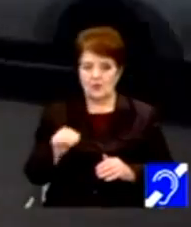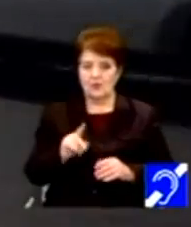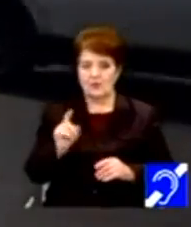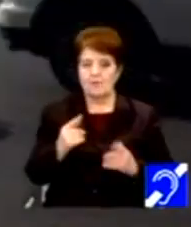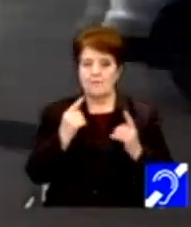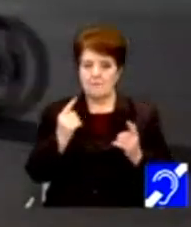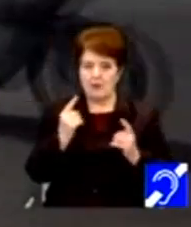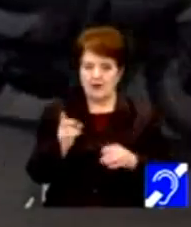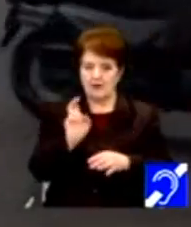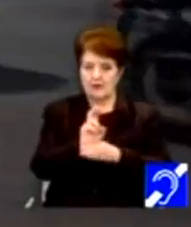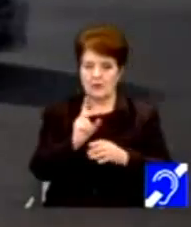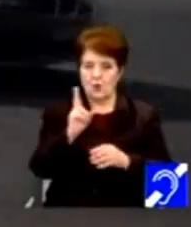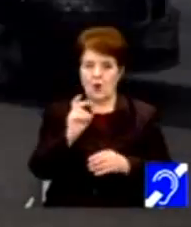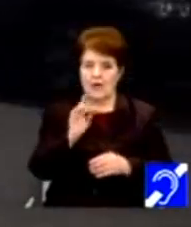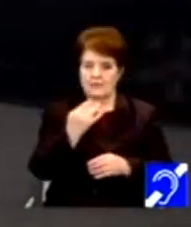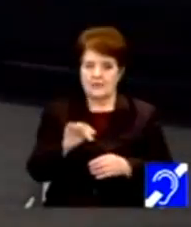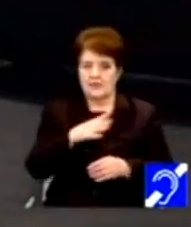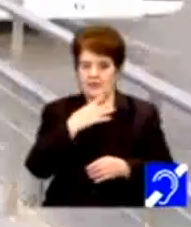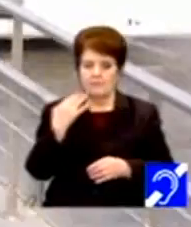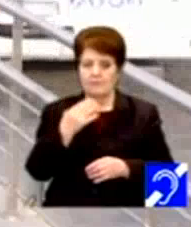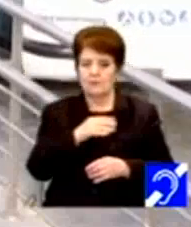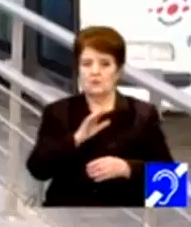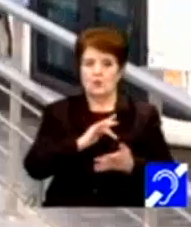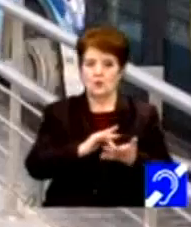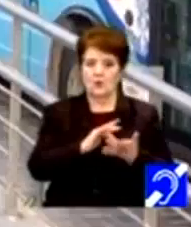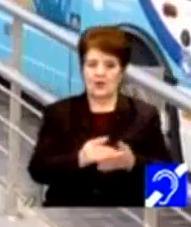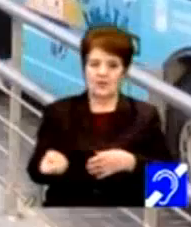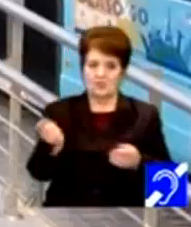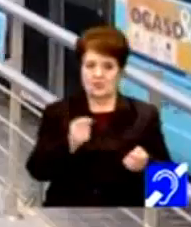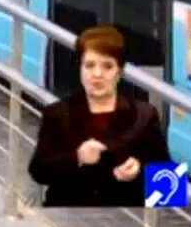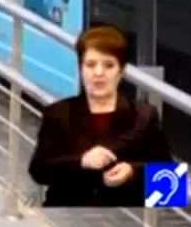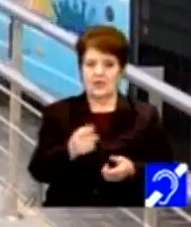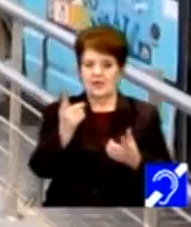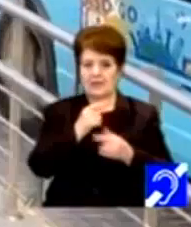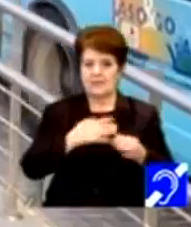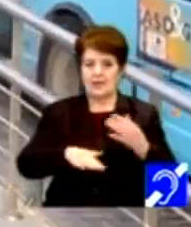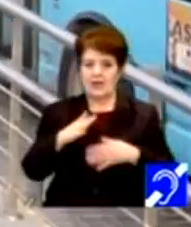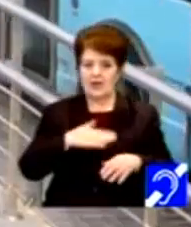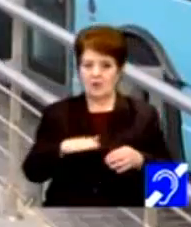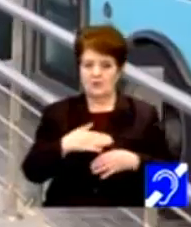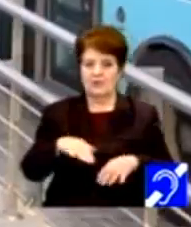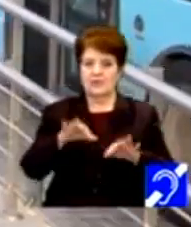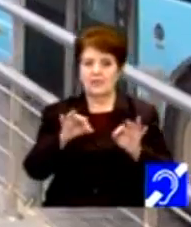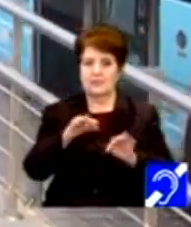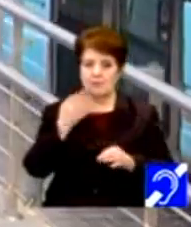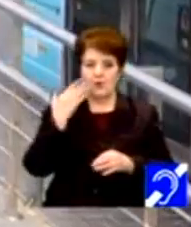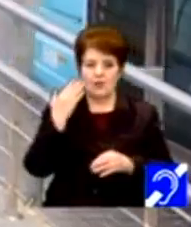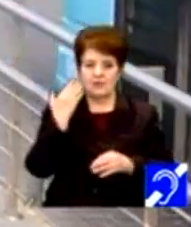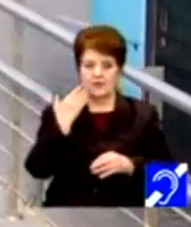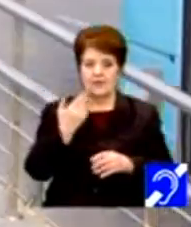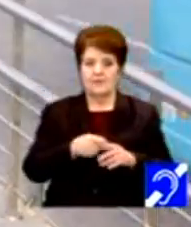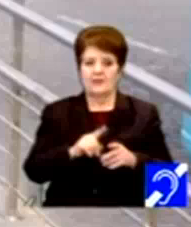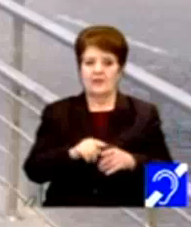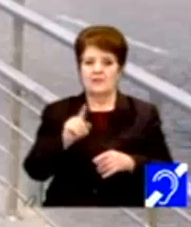de marile vase de croazieră care aduc mii de turiști. Malaga se laudă cu o infrastructură de transport modernă care oferă